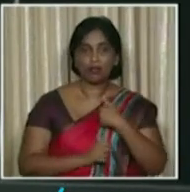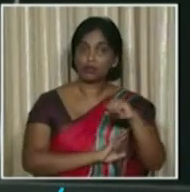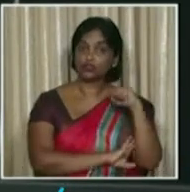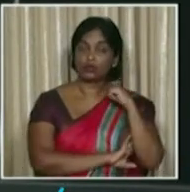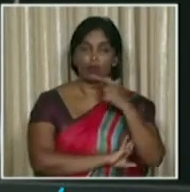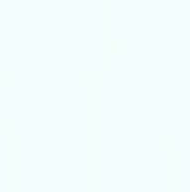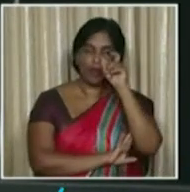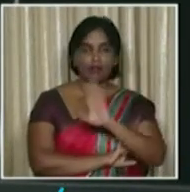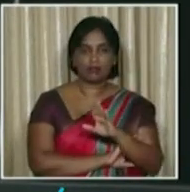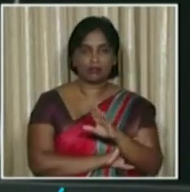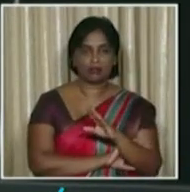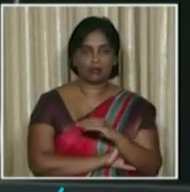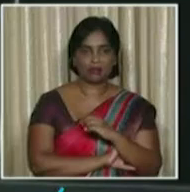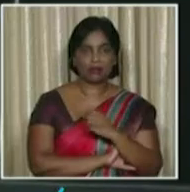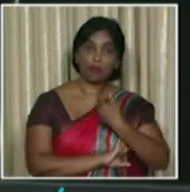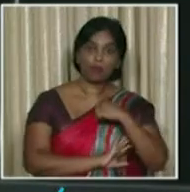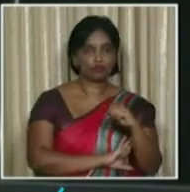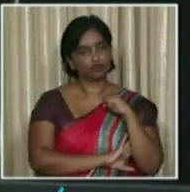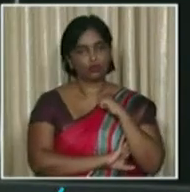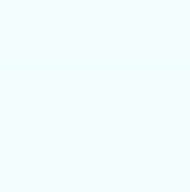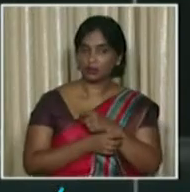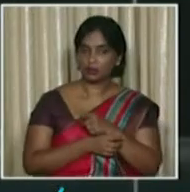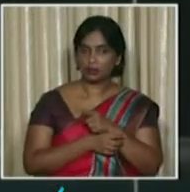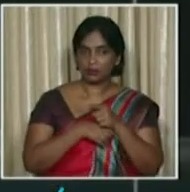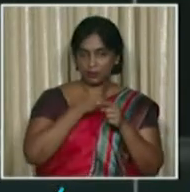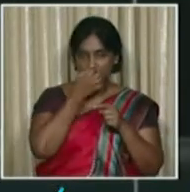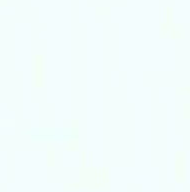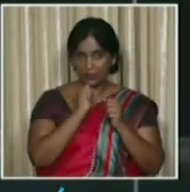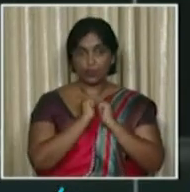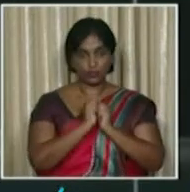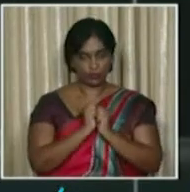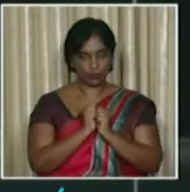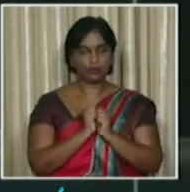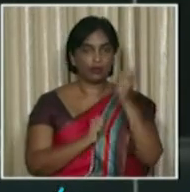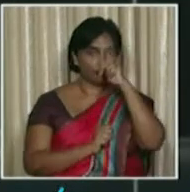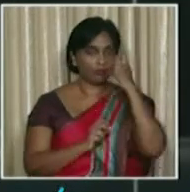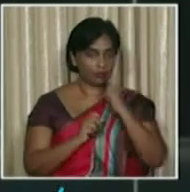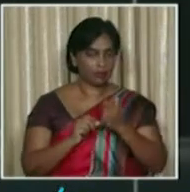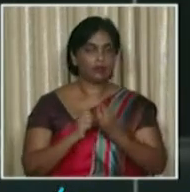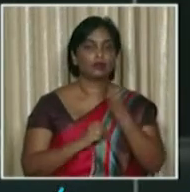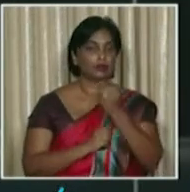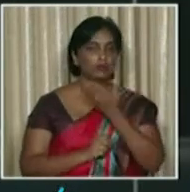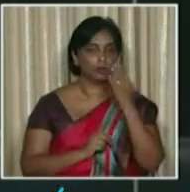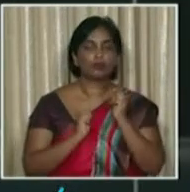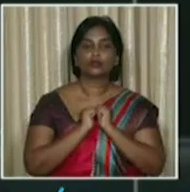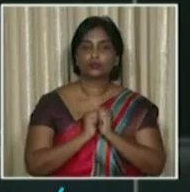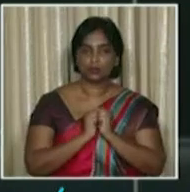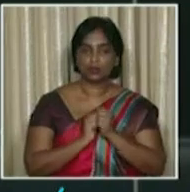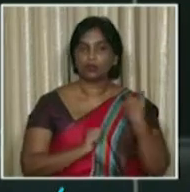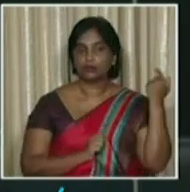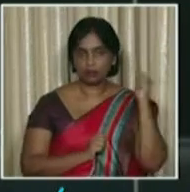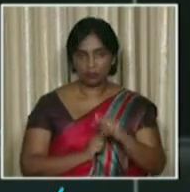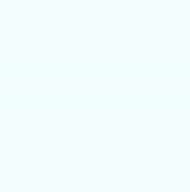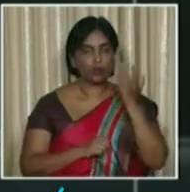හොයන්න එන්න එපා කාරුවත් මගේ කොන්ද ගැන හොයන්න ඕන තරම් අය ඉන්නවා රාජකාරියේ වැටුප් ලබා ගැනීමට පුළුවන් සේවයට පැමිණීමට